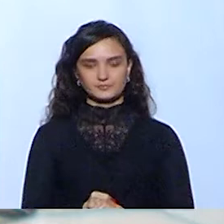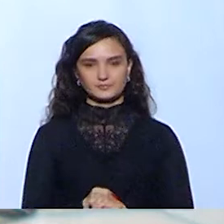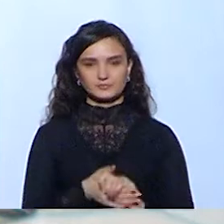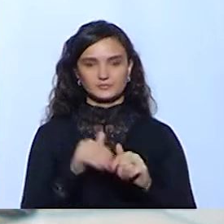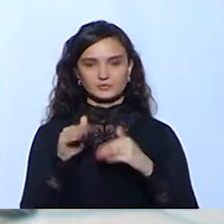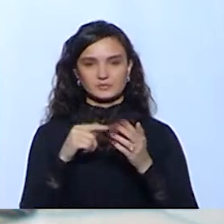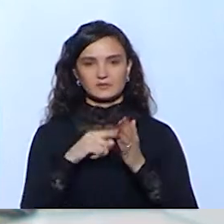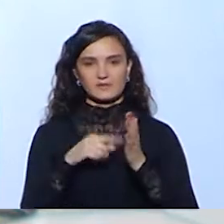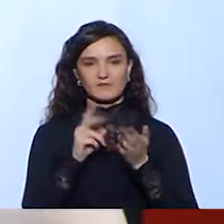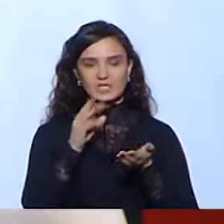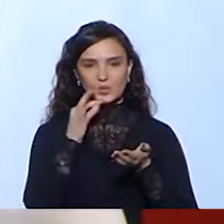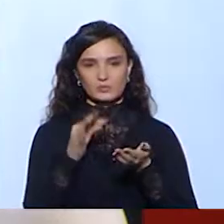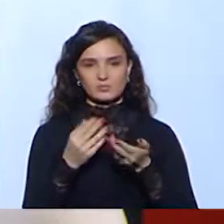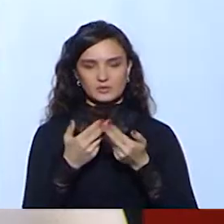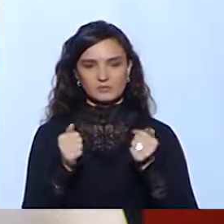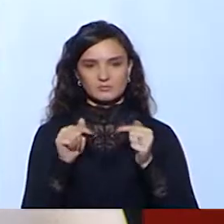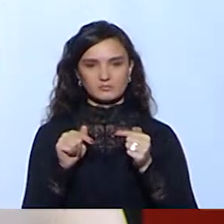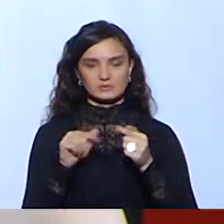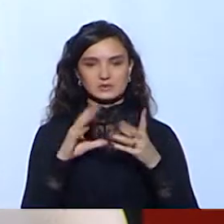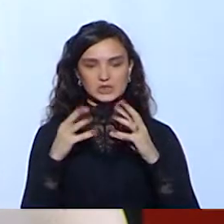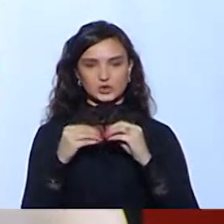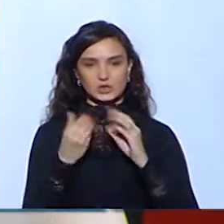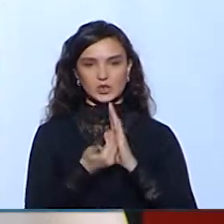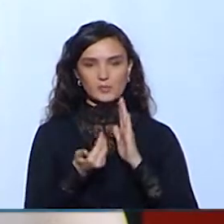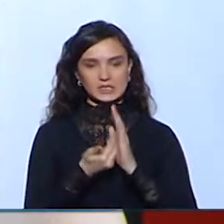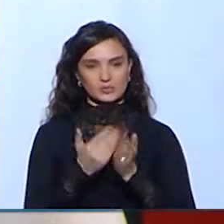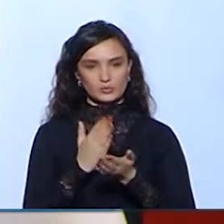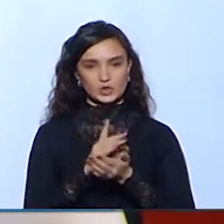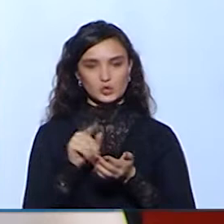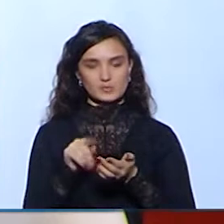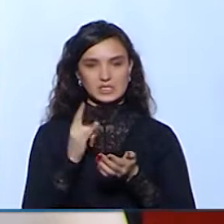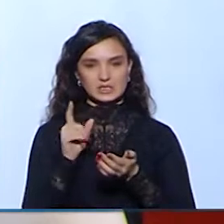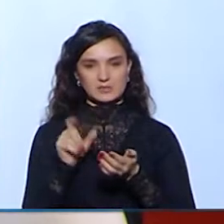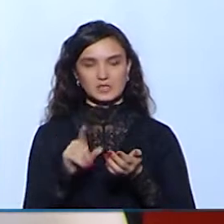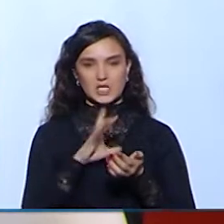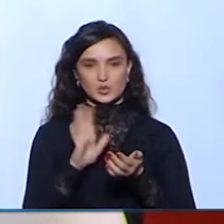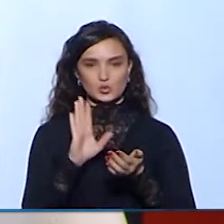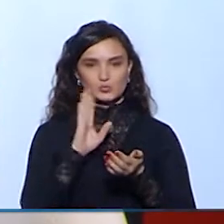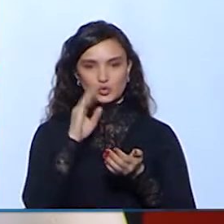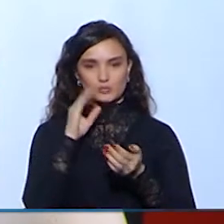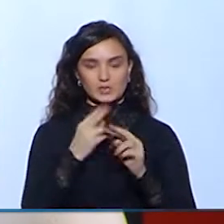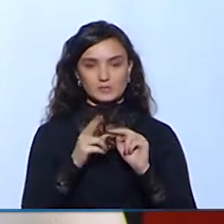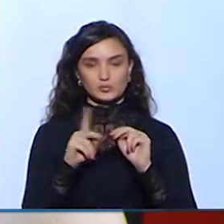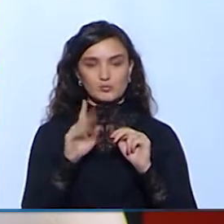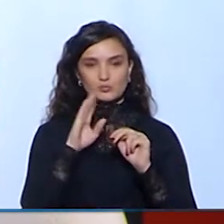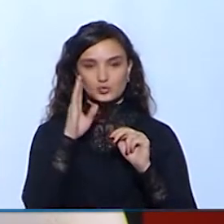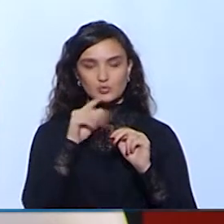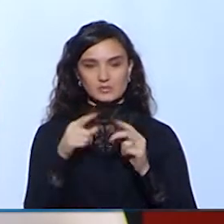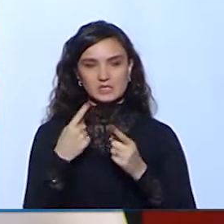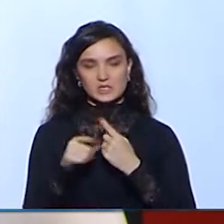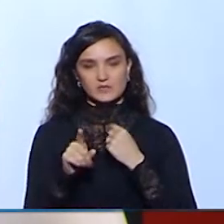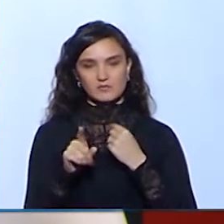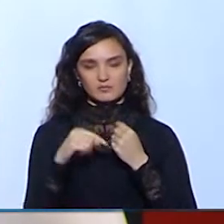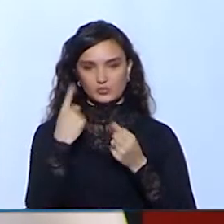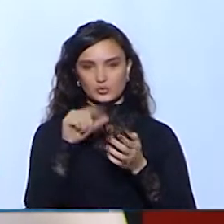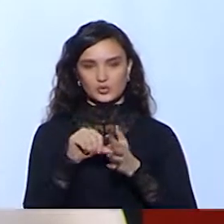შემდეგი კითხვა არის ვინ ეუბნება ხომ ზოგადად რეკომენდებულია რომ ეს ადამიანი არ იყოს მშობელი რადგანაც მშობელს განსხვავებული